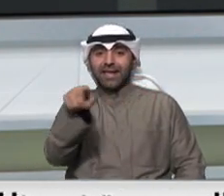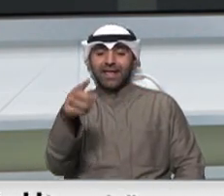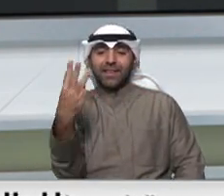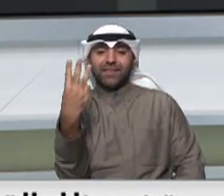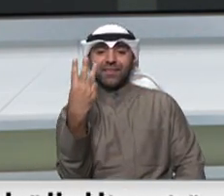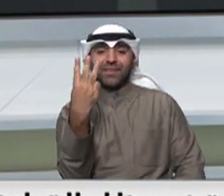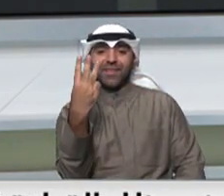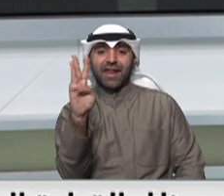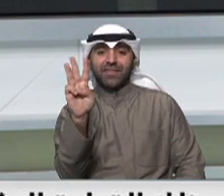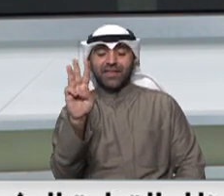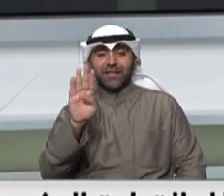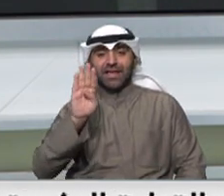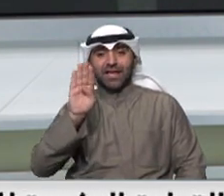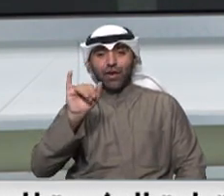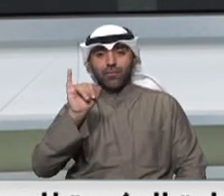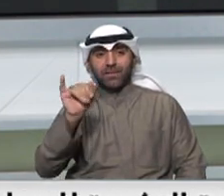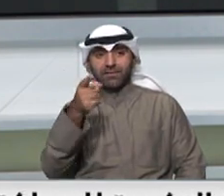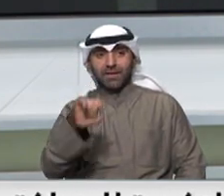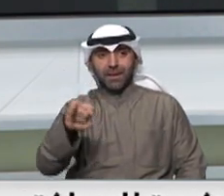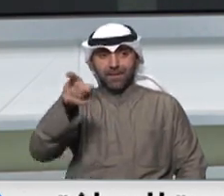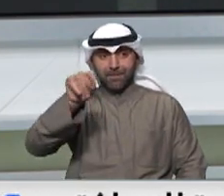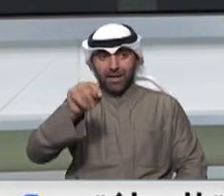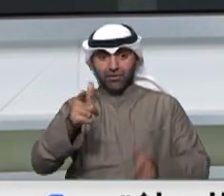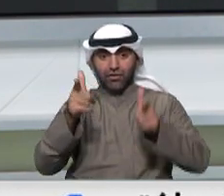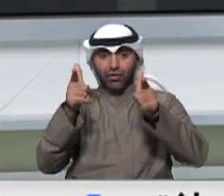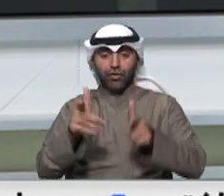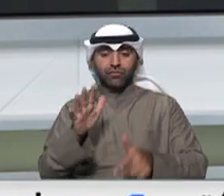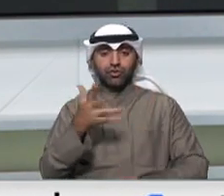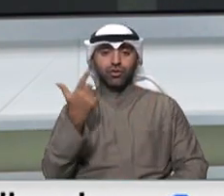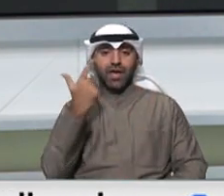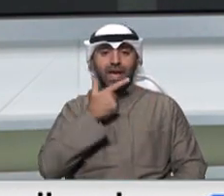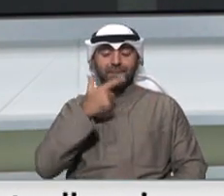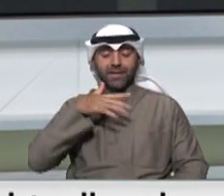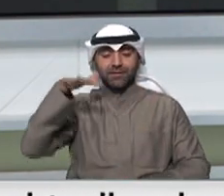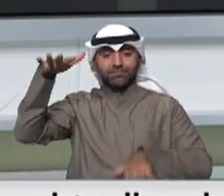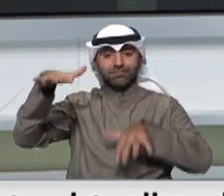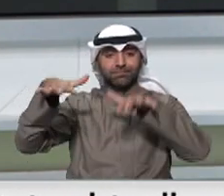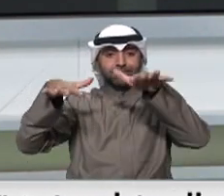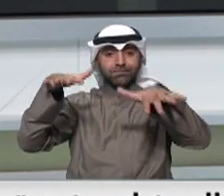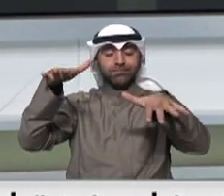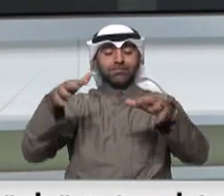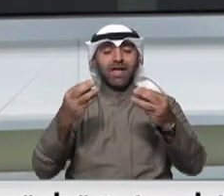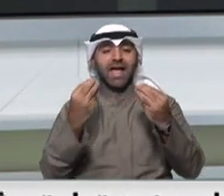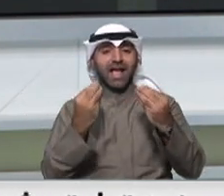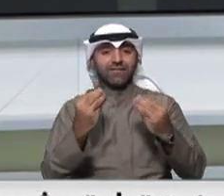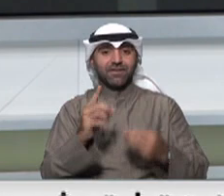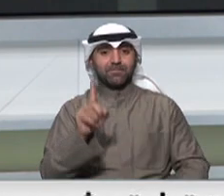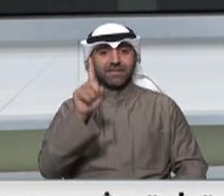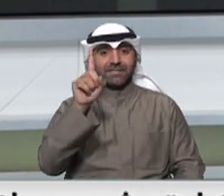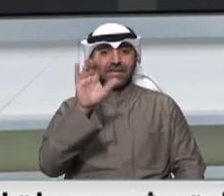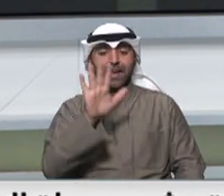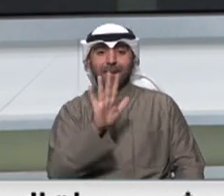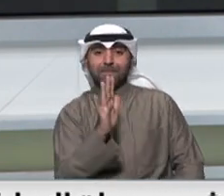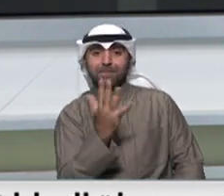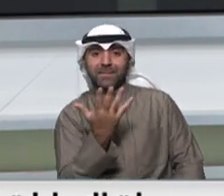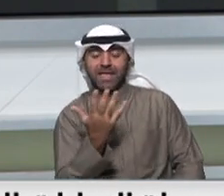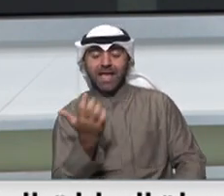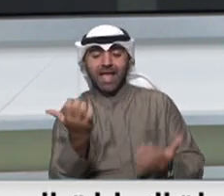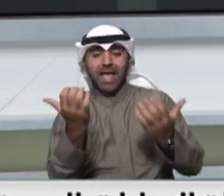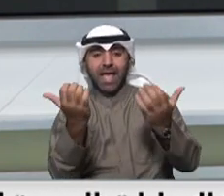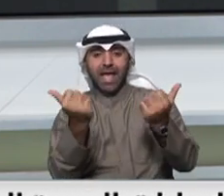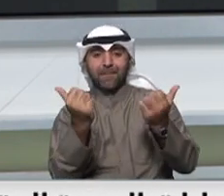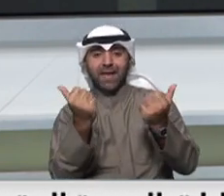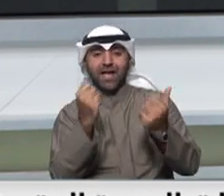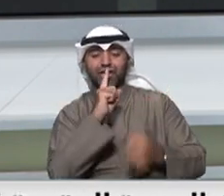السحب المتفرقه على بعض المناطق باشر لكن الاجواء بوجع عام راح تكون صافيه عبور السحب يكون ملحوظ اكثر في يوم الاربعاء باذن الله مع